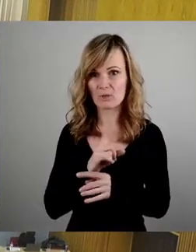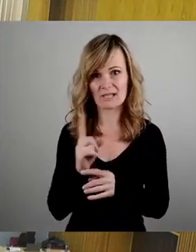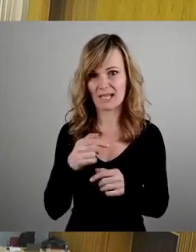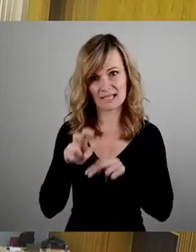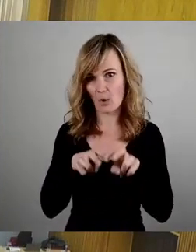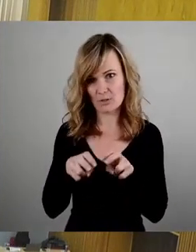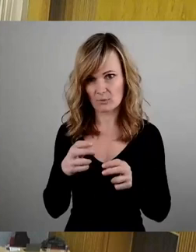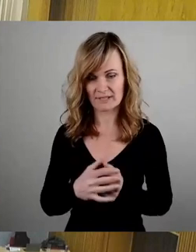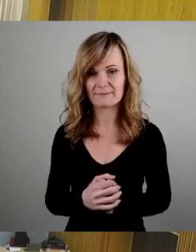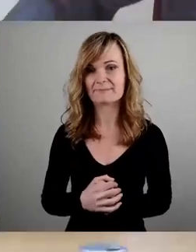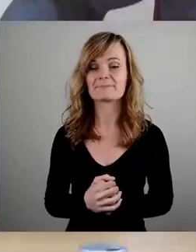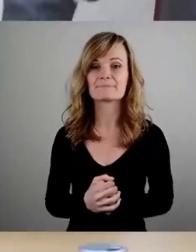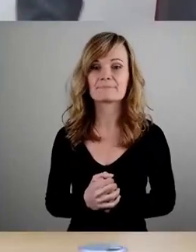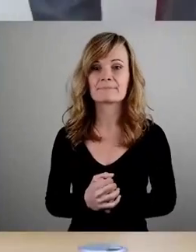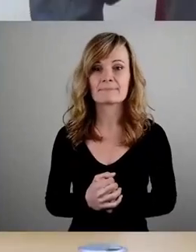Gibt es